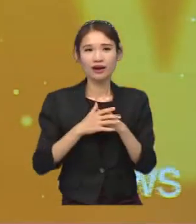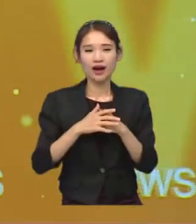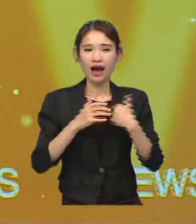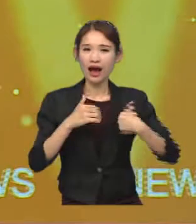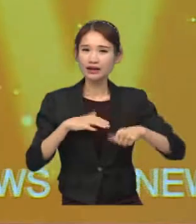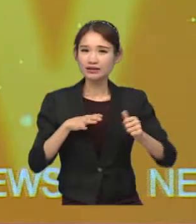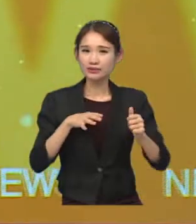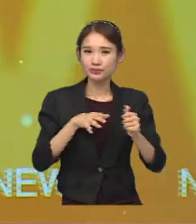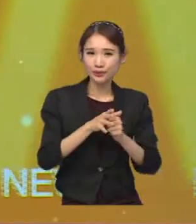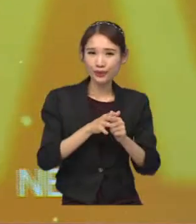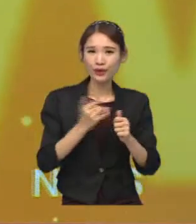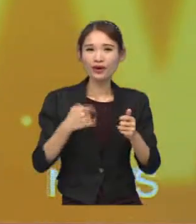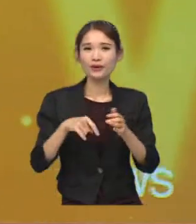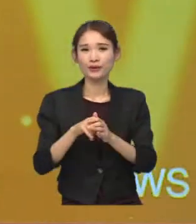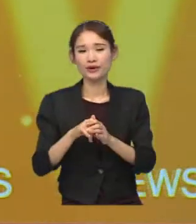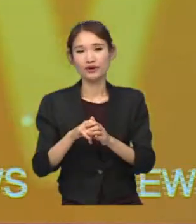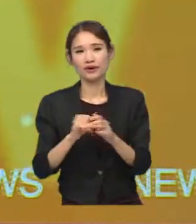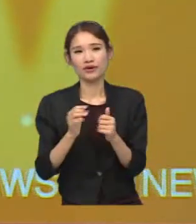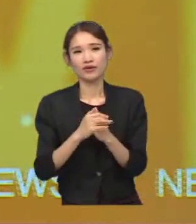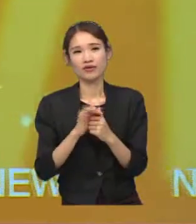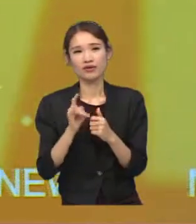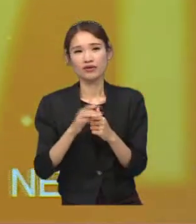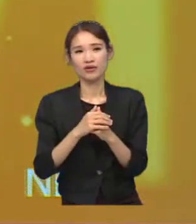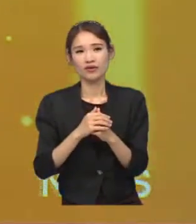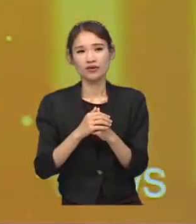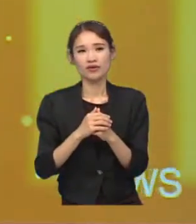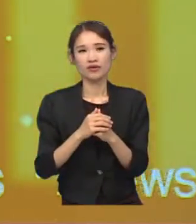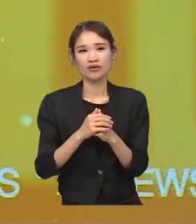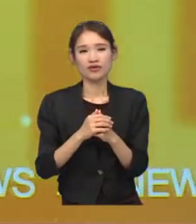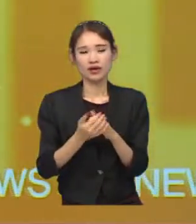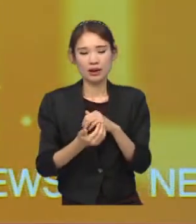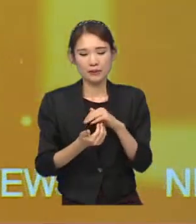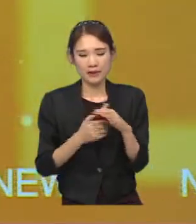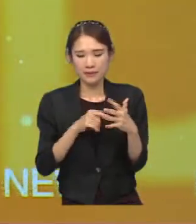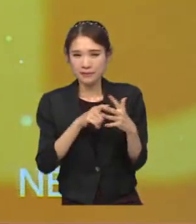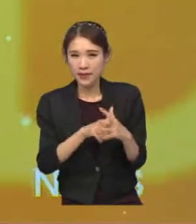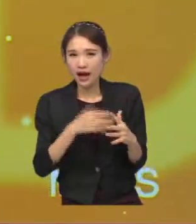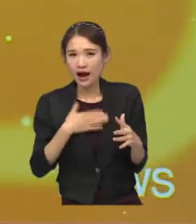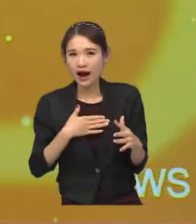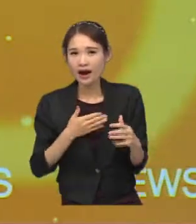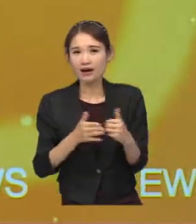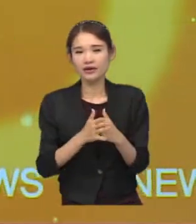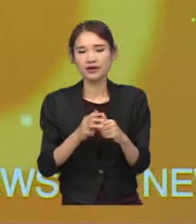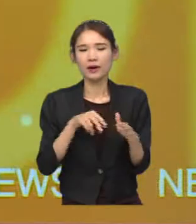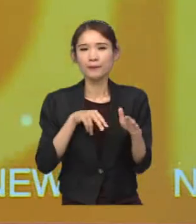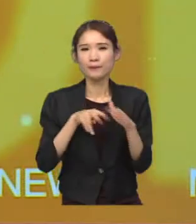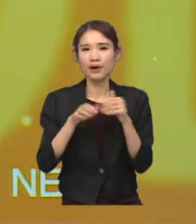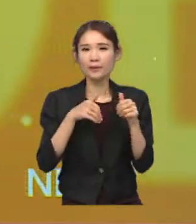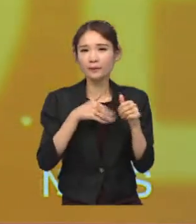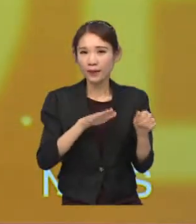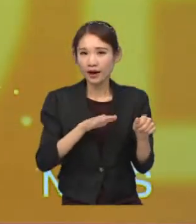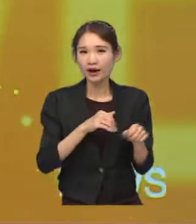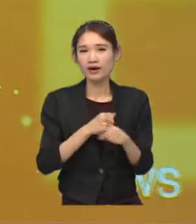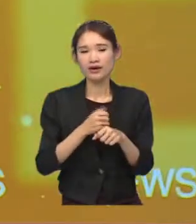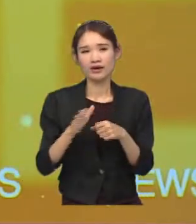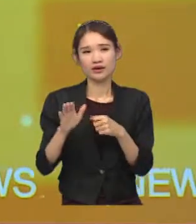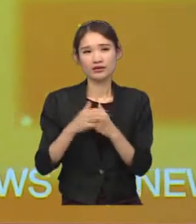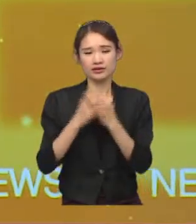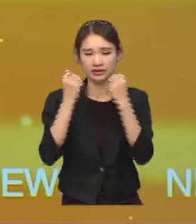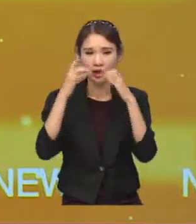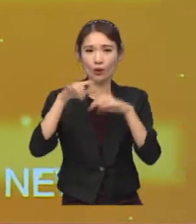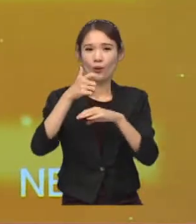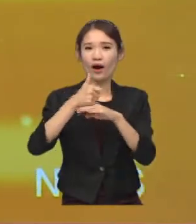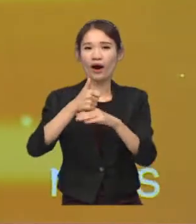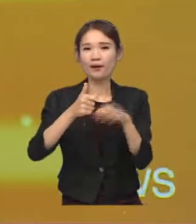그랬죠 그것을 으 강조가 미리 알고서 목적을 쫓아내고 이제 현종이 라고 하는 새 왕을